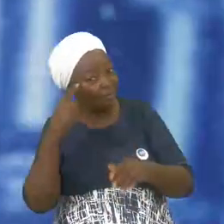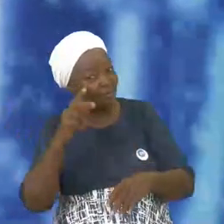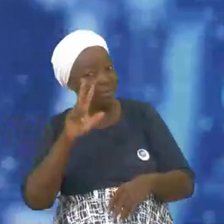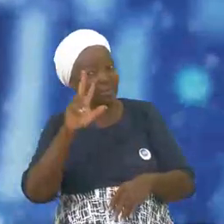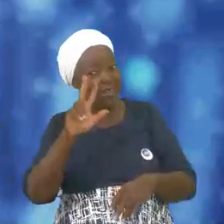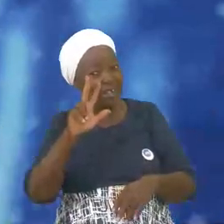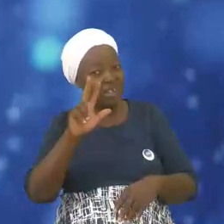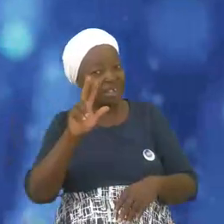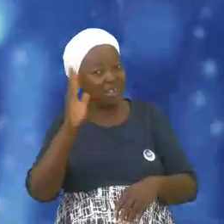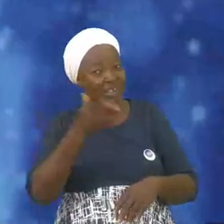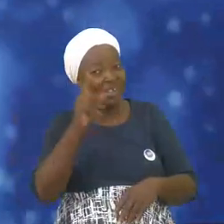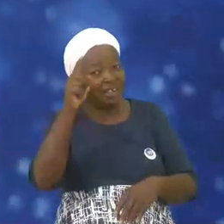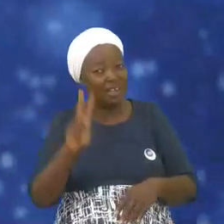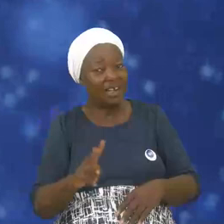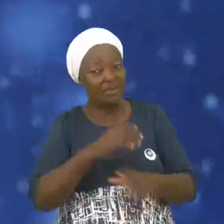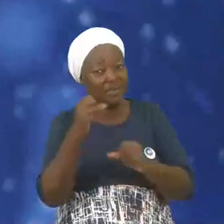3 ans et demi.